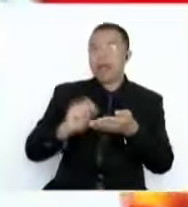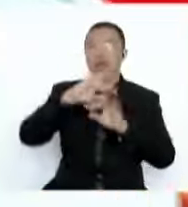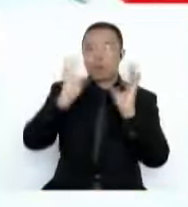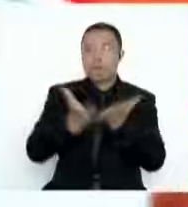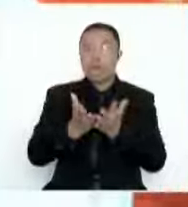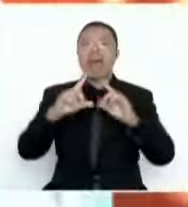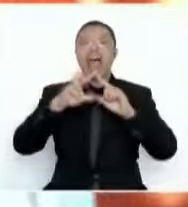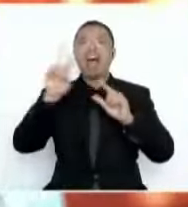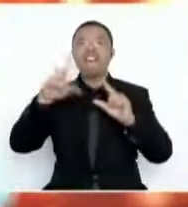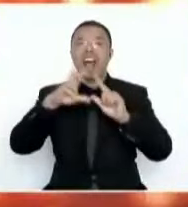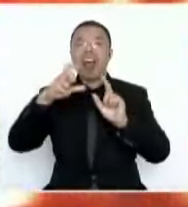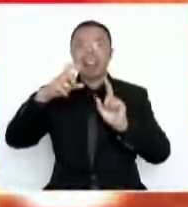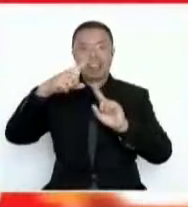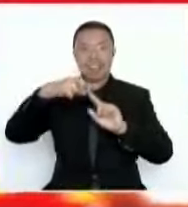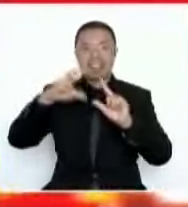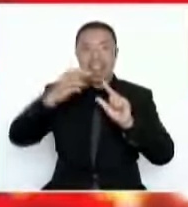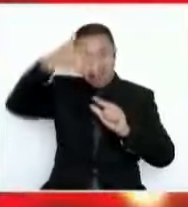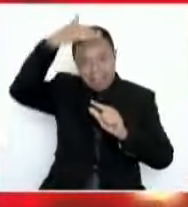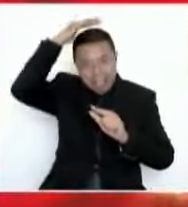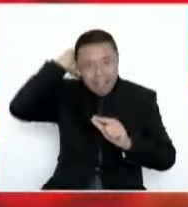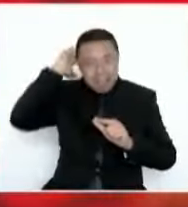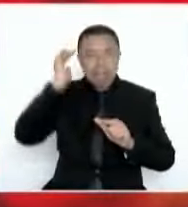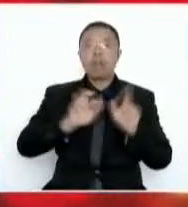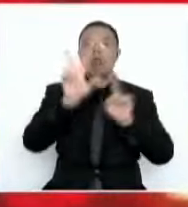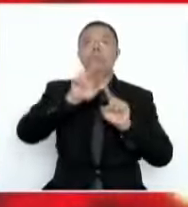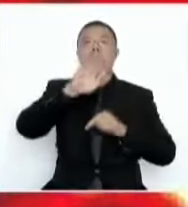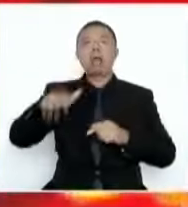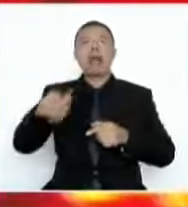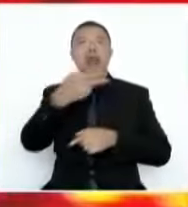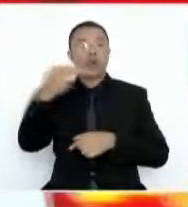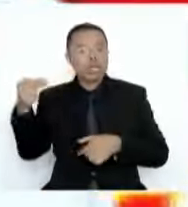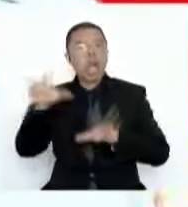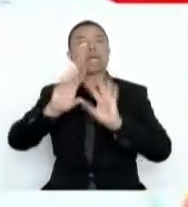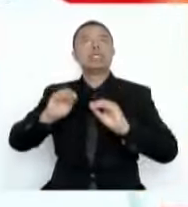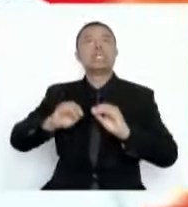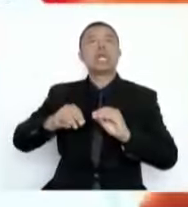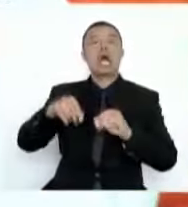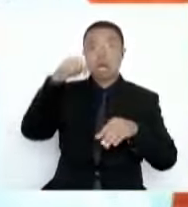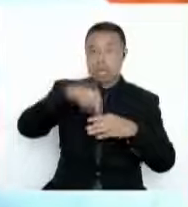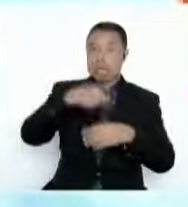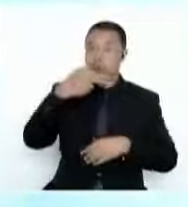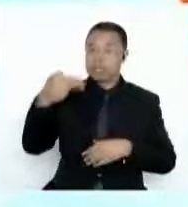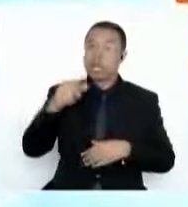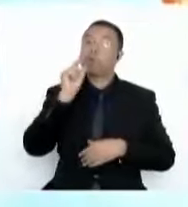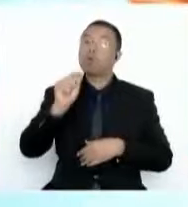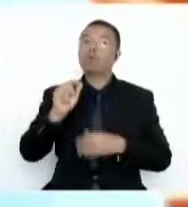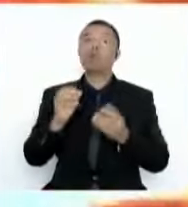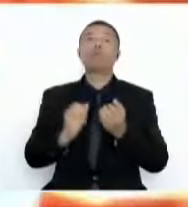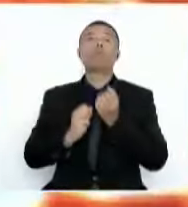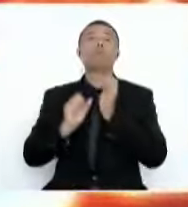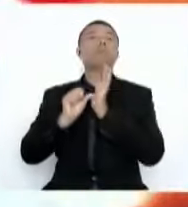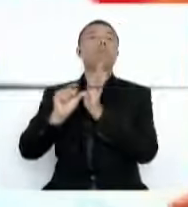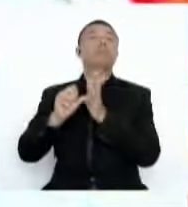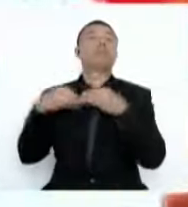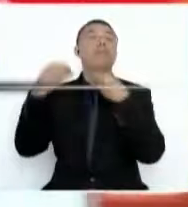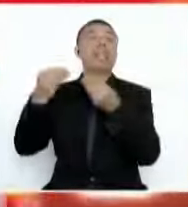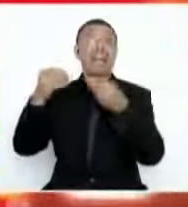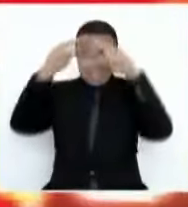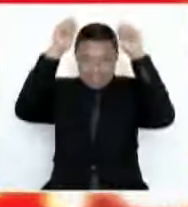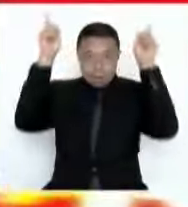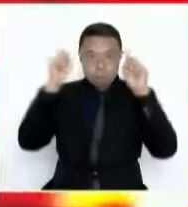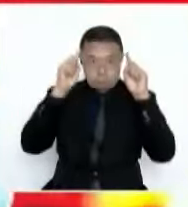Avatar itu hampir 18 anak Indonesia yang bekerja di Indonesia untuk men-supplai Disney misalnya